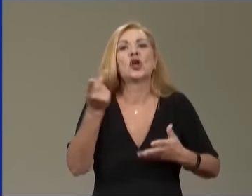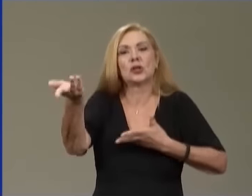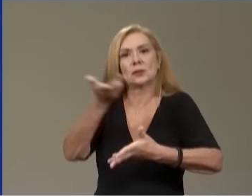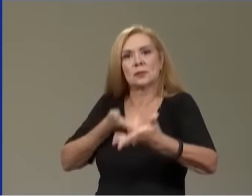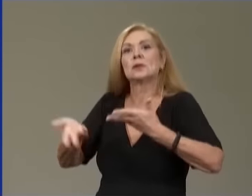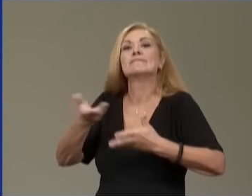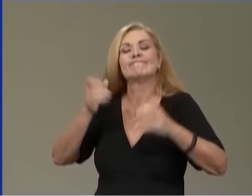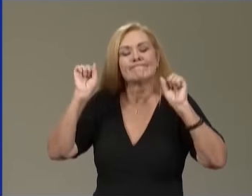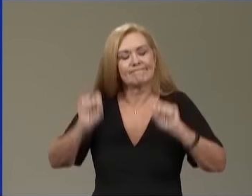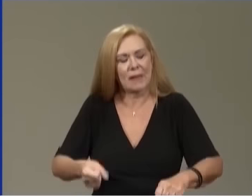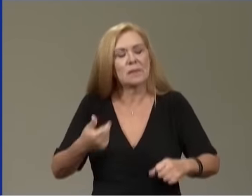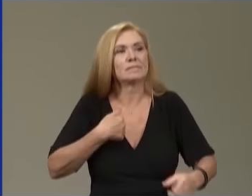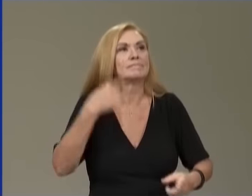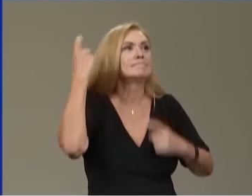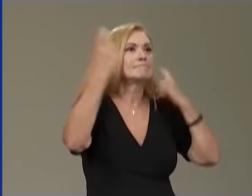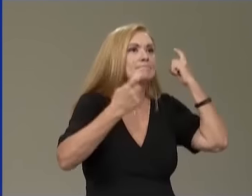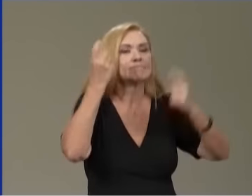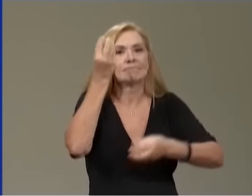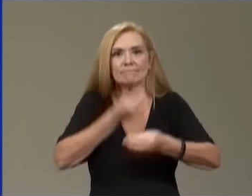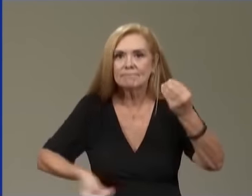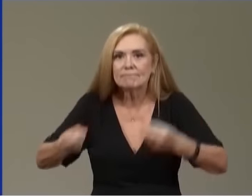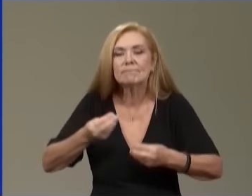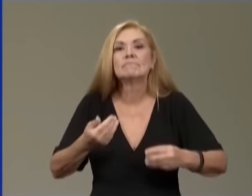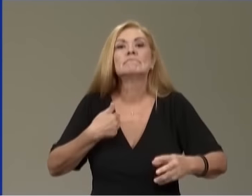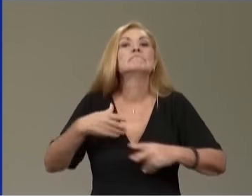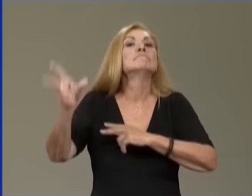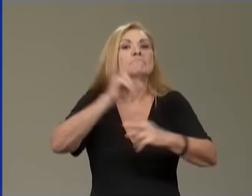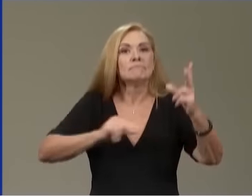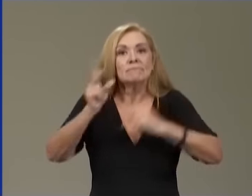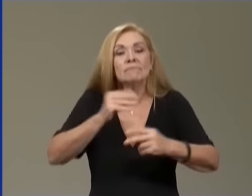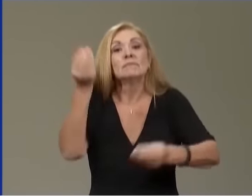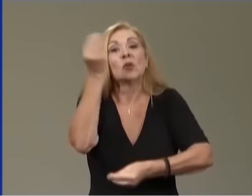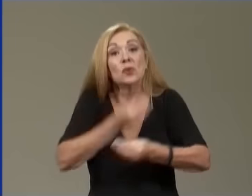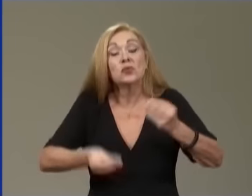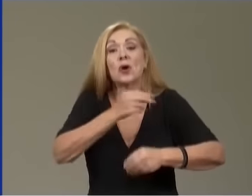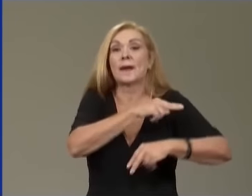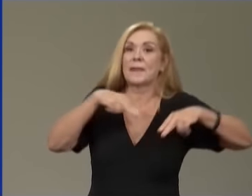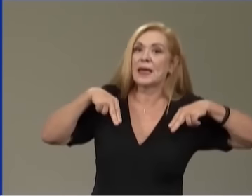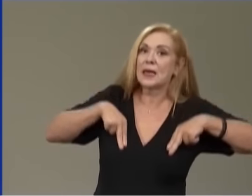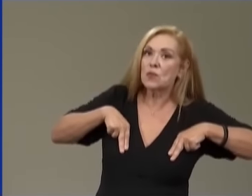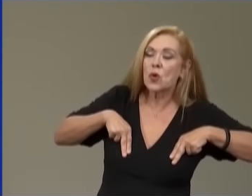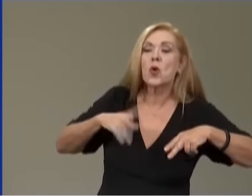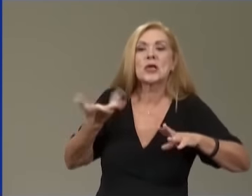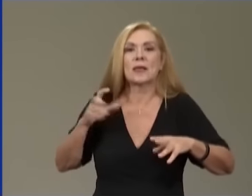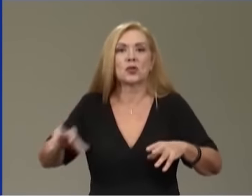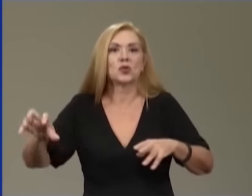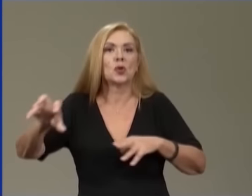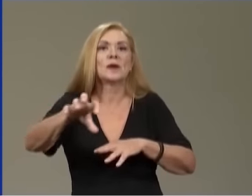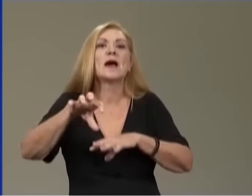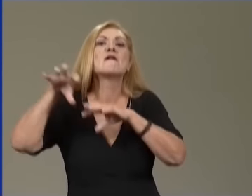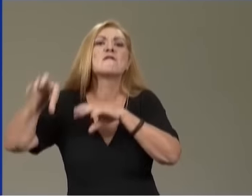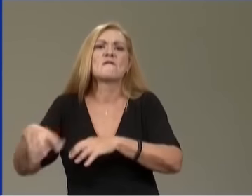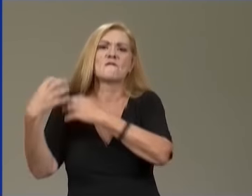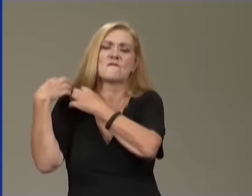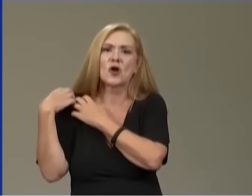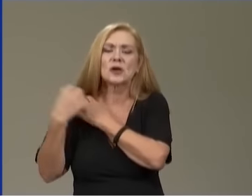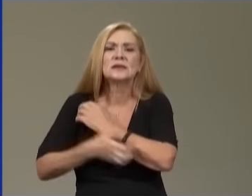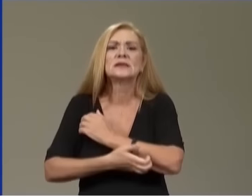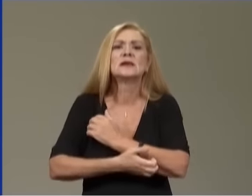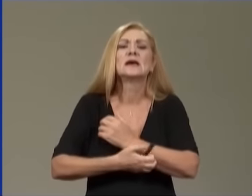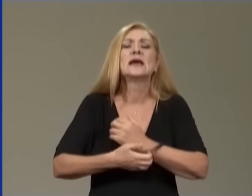μας έχει προβληματίσει πολύ, το έχουμε συζητήσει εκτενώς με την Υπουργό και με τοπικούς φορείς, η εικόνα που υπάρχει